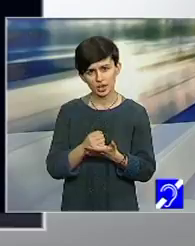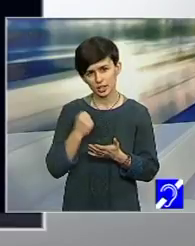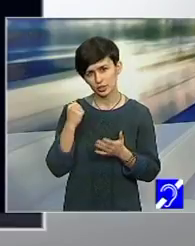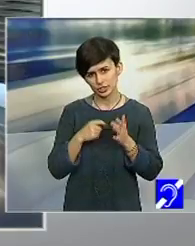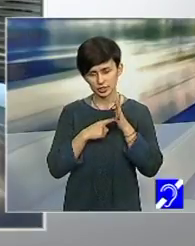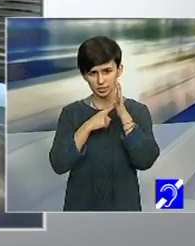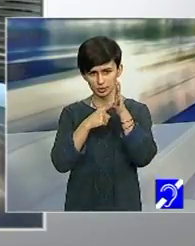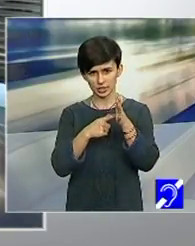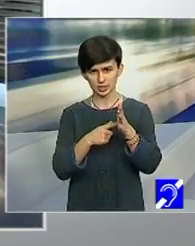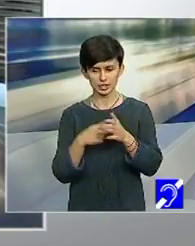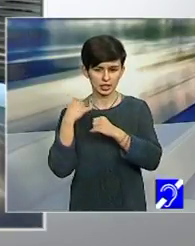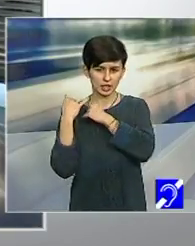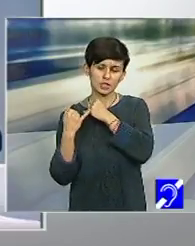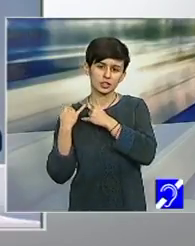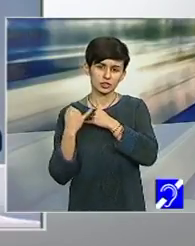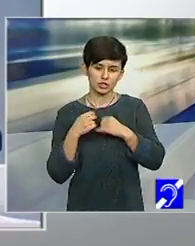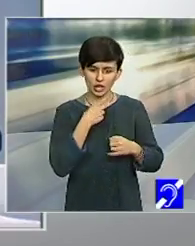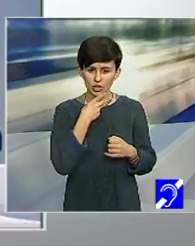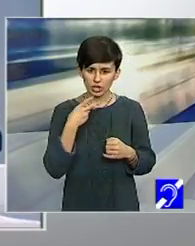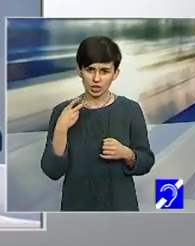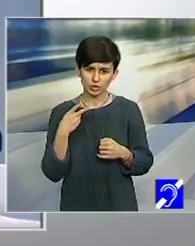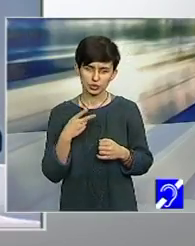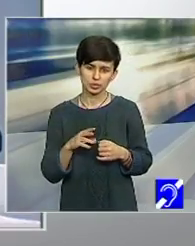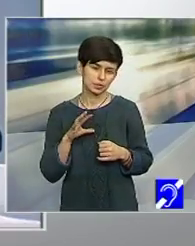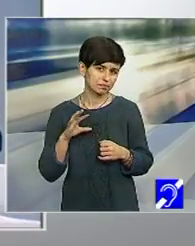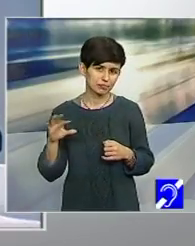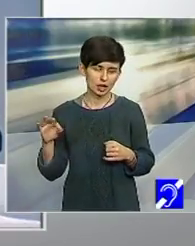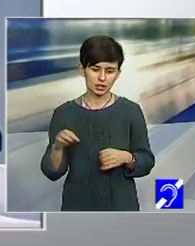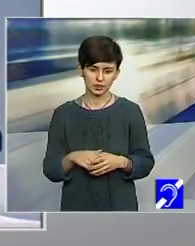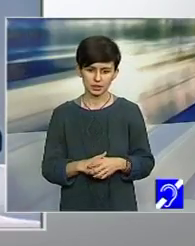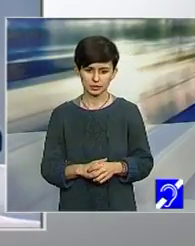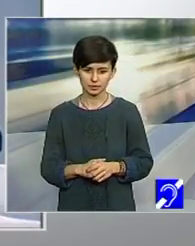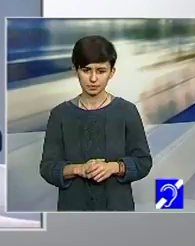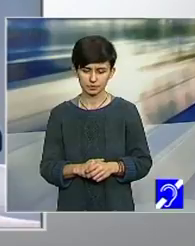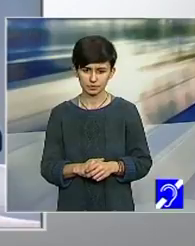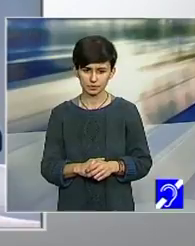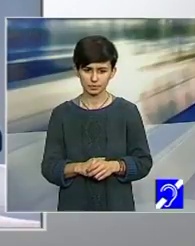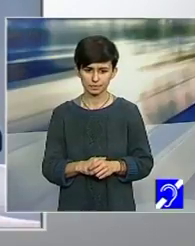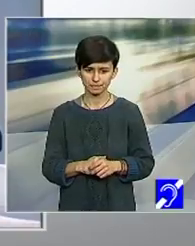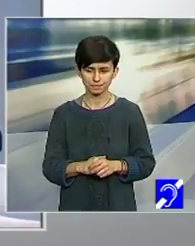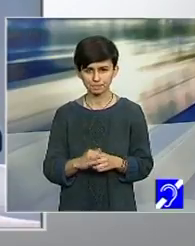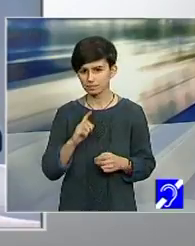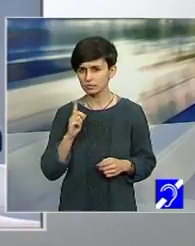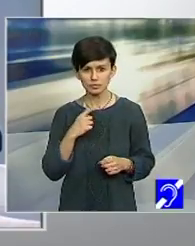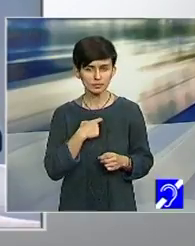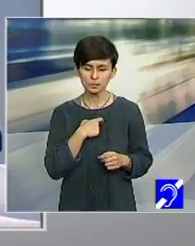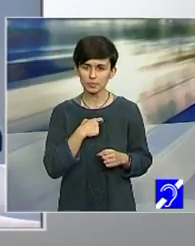prezinte istoria Holocaustului într-un anumit context. Nu se poate